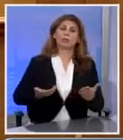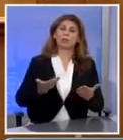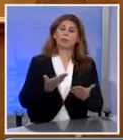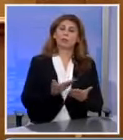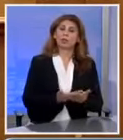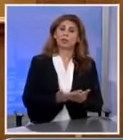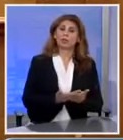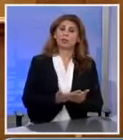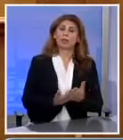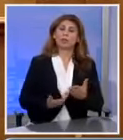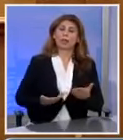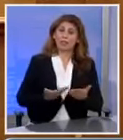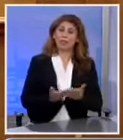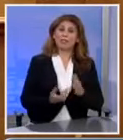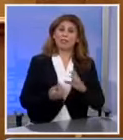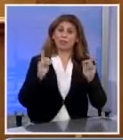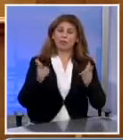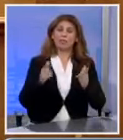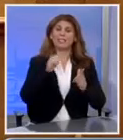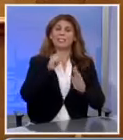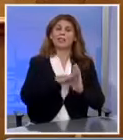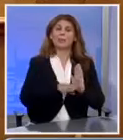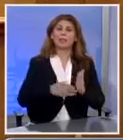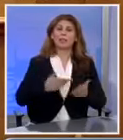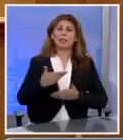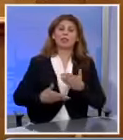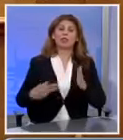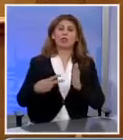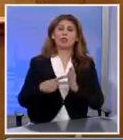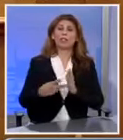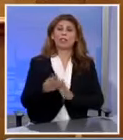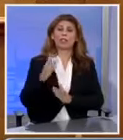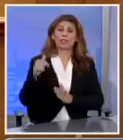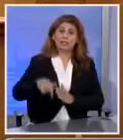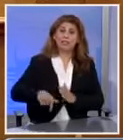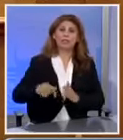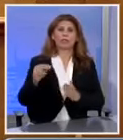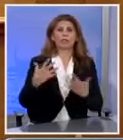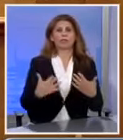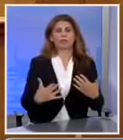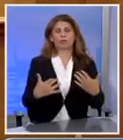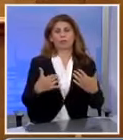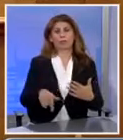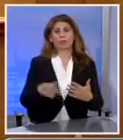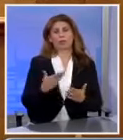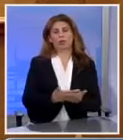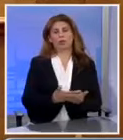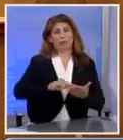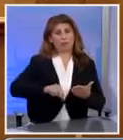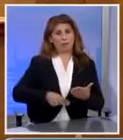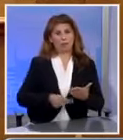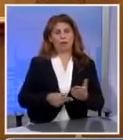που κατέθεσε η Νέα Δημοκρατία για τη συνταγματική αναθεώρηση το 2014 σε αυτήν εδώ τη Βουλή. Και